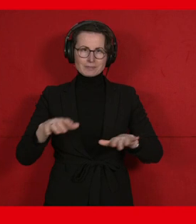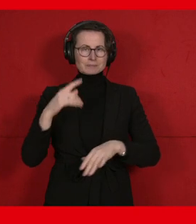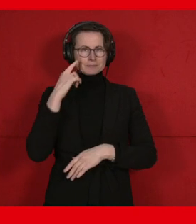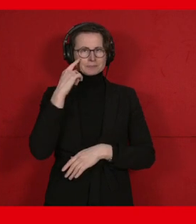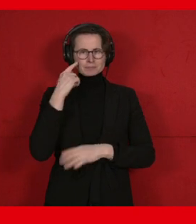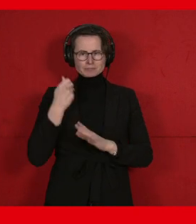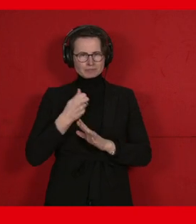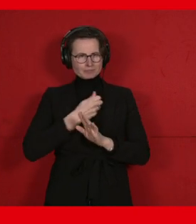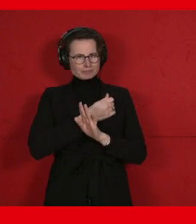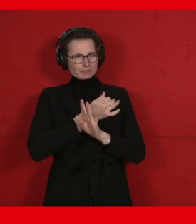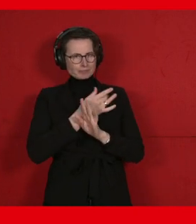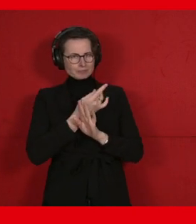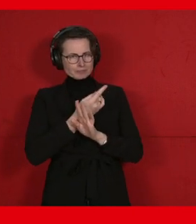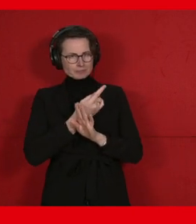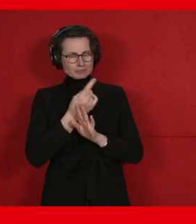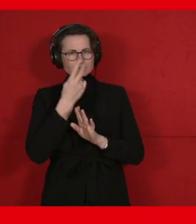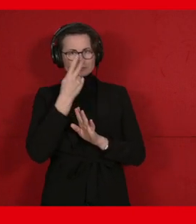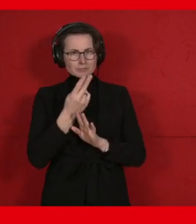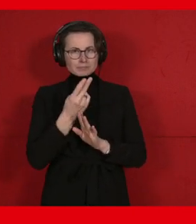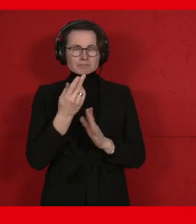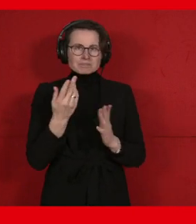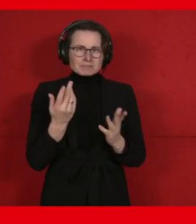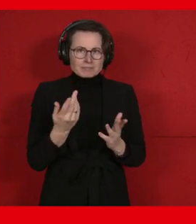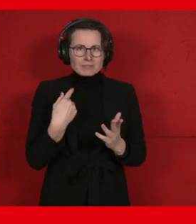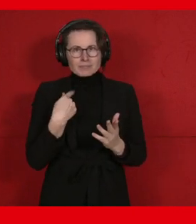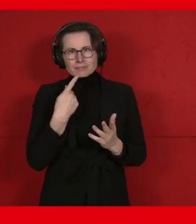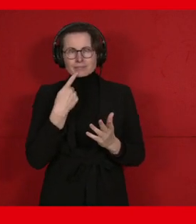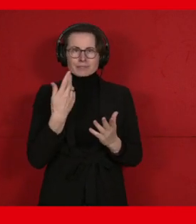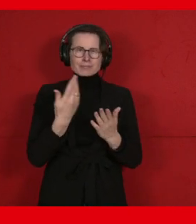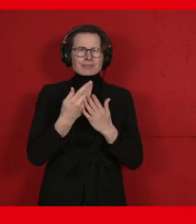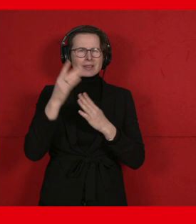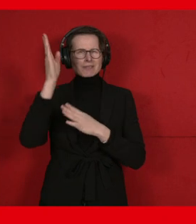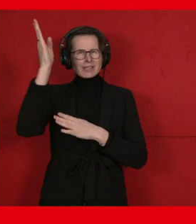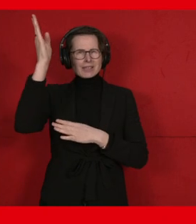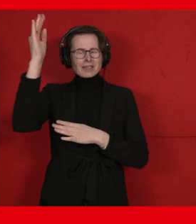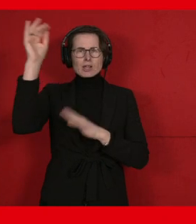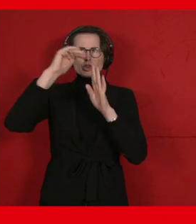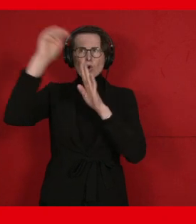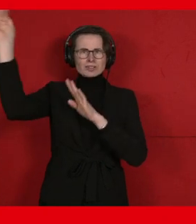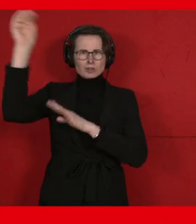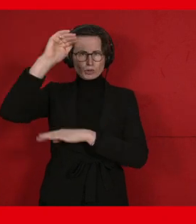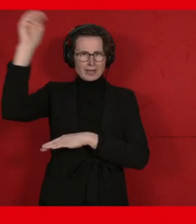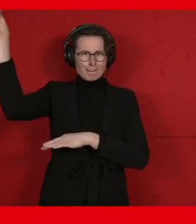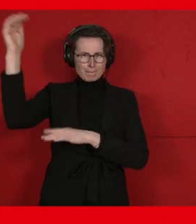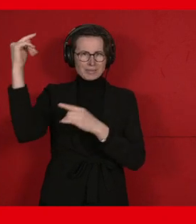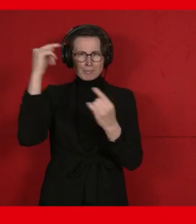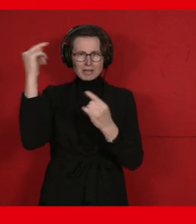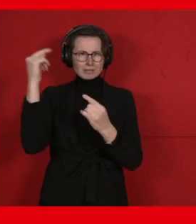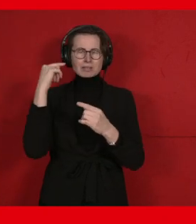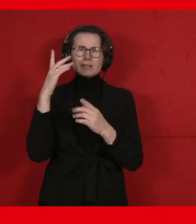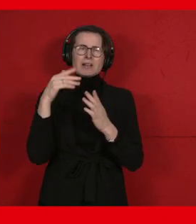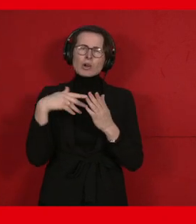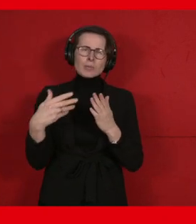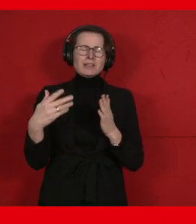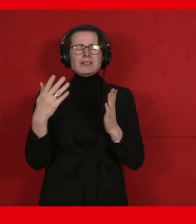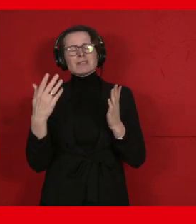in den letzten Wochen wieder, wie, wenn ich mal diese Nord Stream-Debatte anschaue, wie da durchaus einige Argumente immer wieder schief